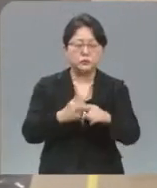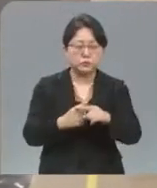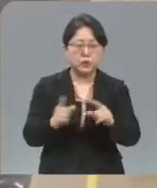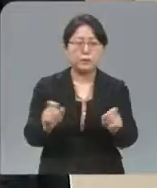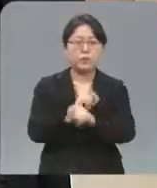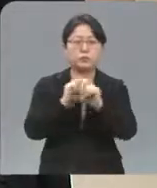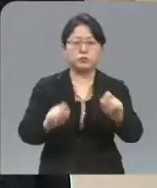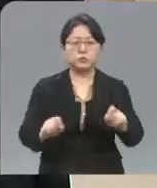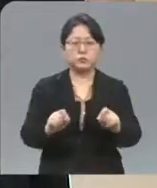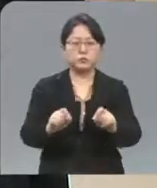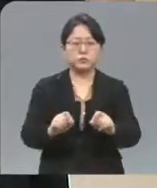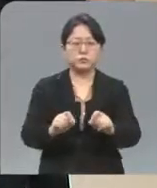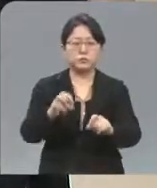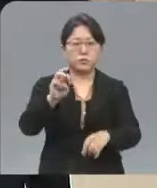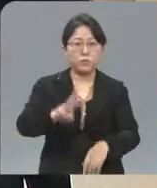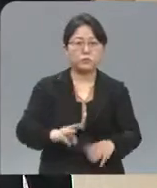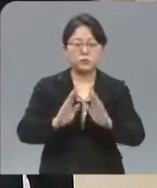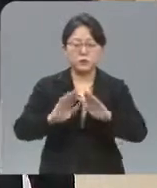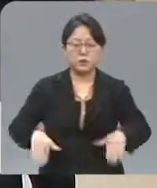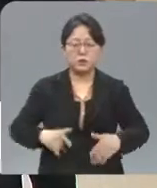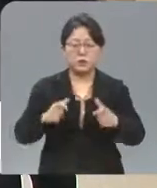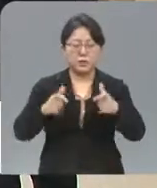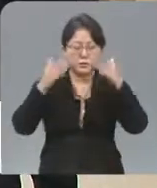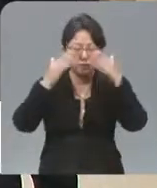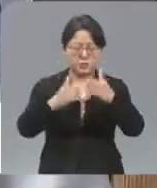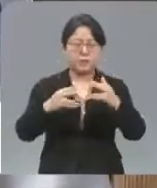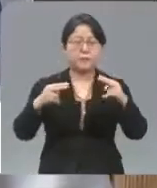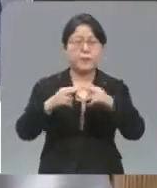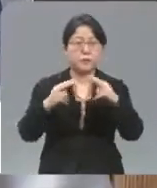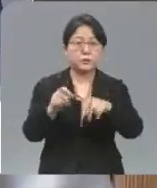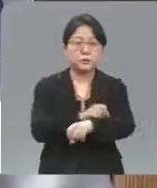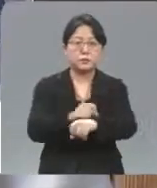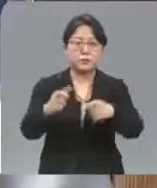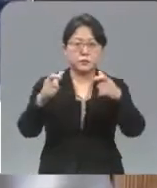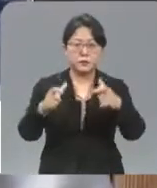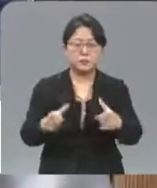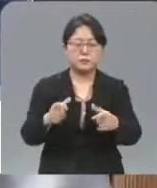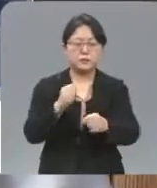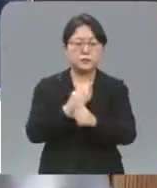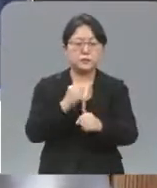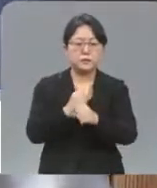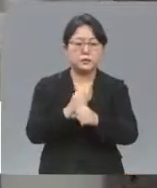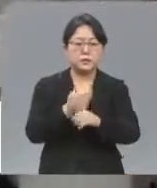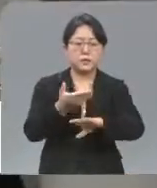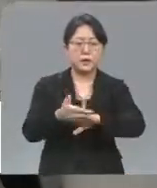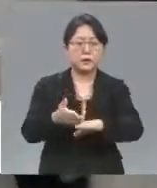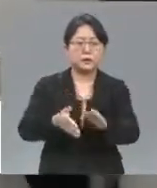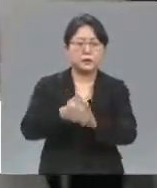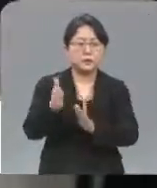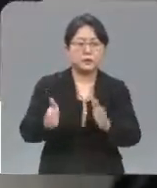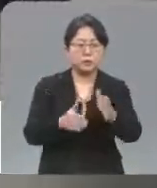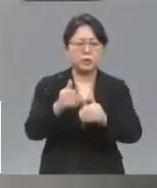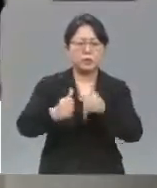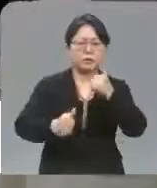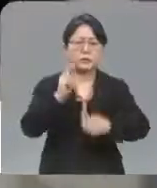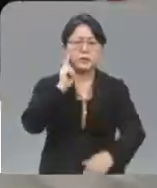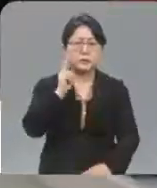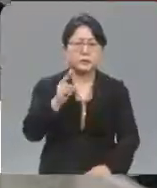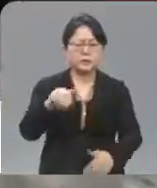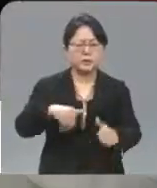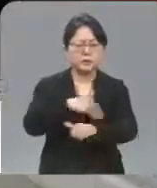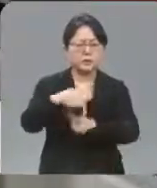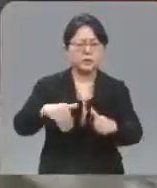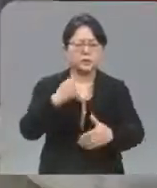상태입니다. 특히 광주와 전남이 주력하고 있는 반도체 특화단지 조성도 다른 지자체와 경쟁이 치열해서